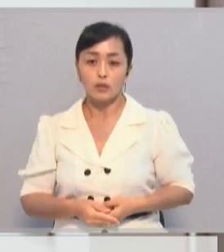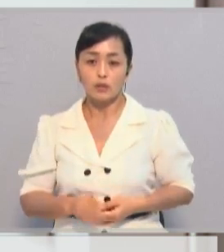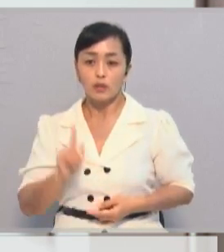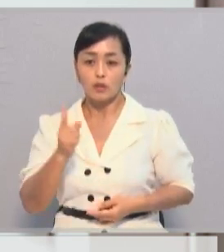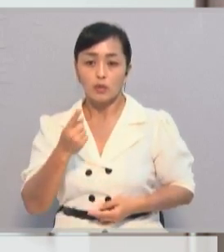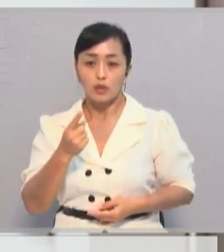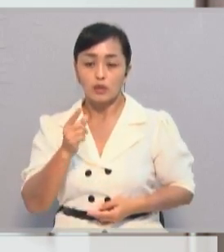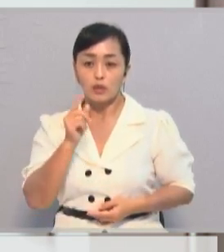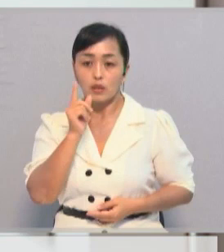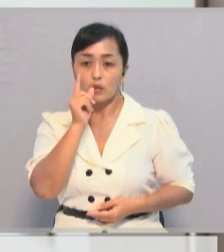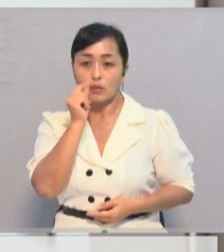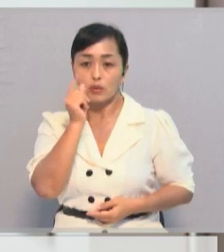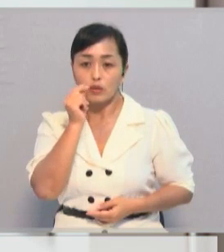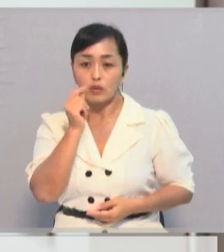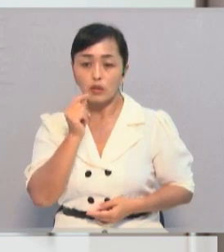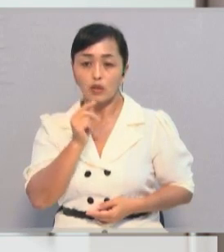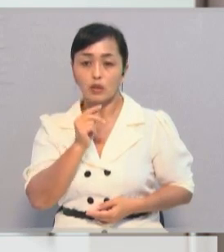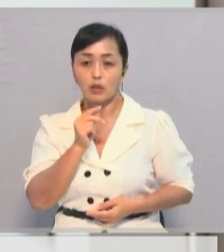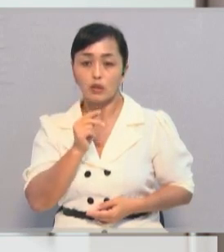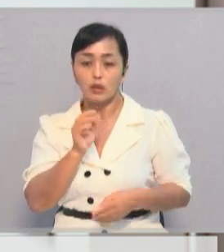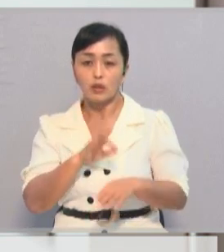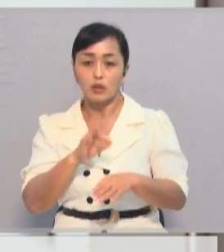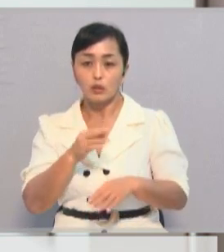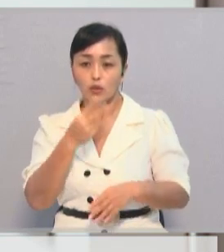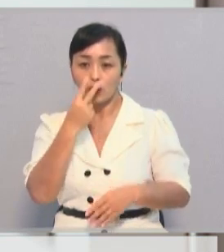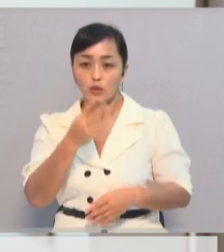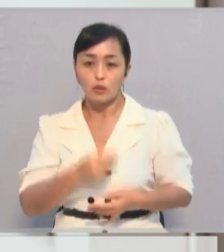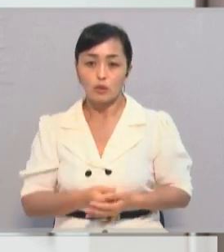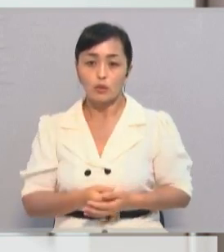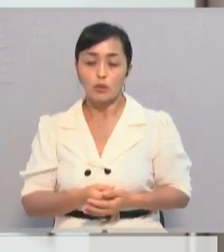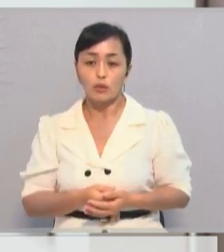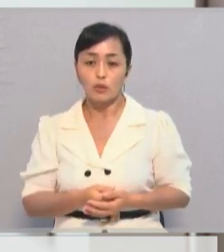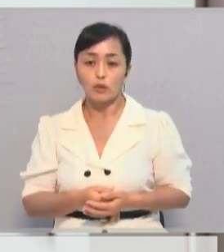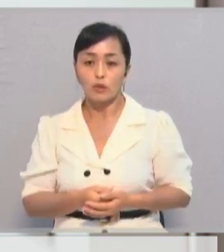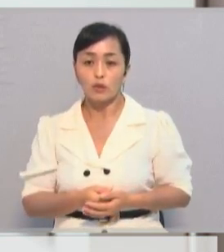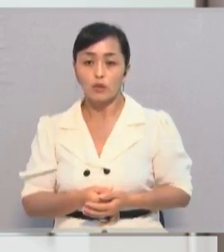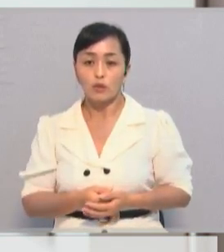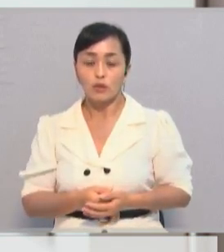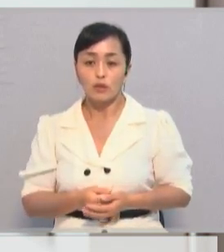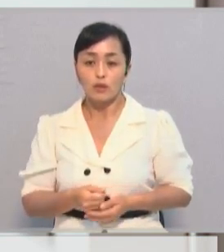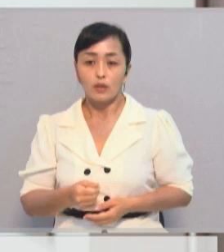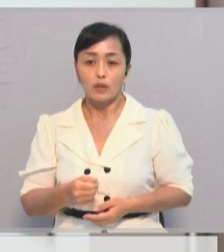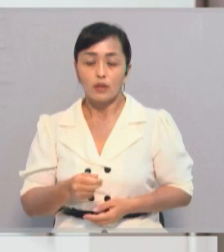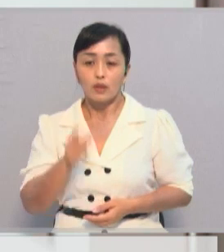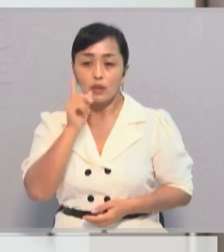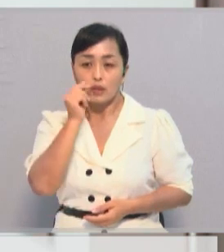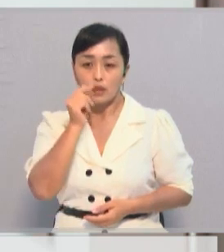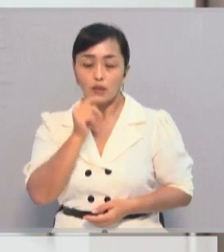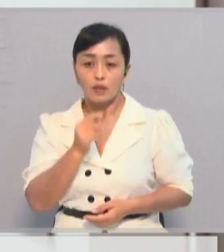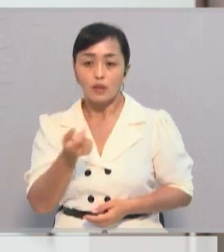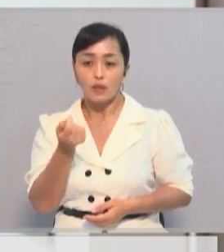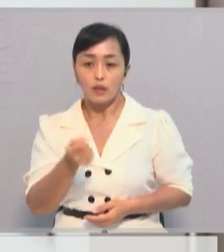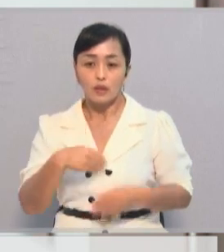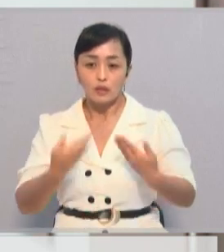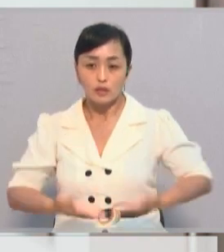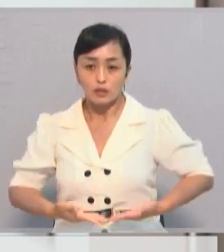Ерлердің ғұмырлы өмір деген жобасы бар. Қазақстанда ерлер әйелдерге қарағанда 11 жыл кем өмір сүреді. Екі рет кем,